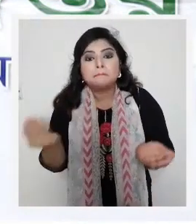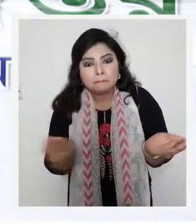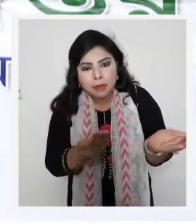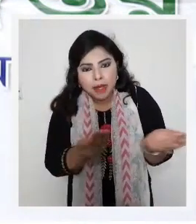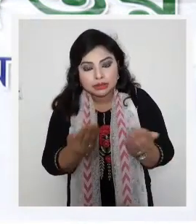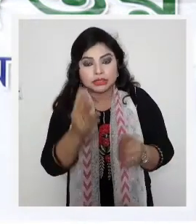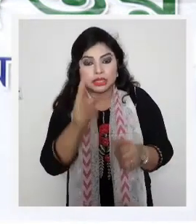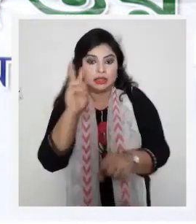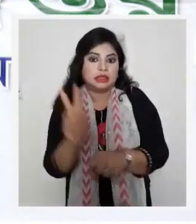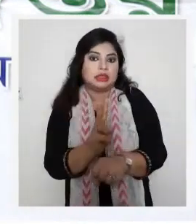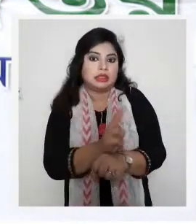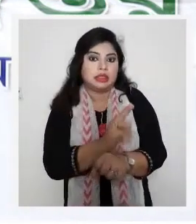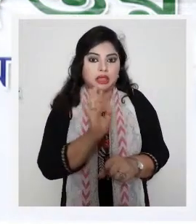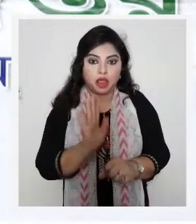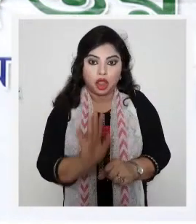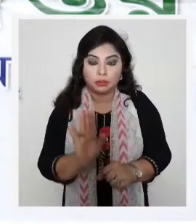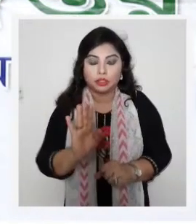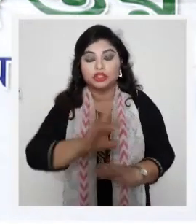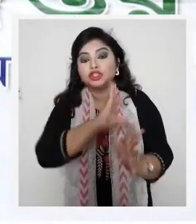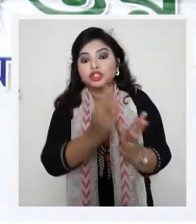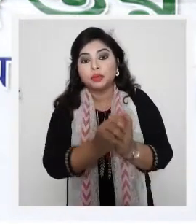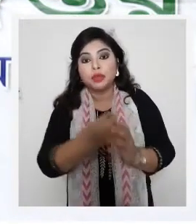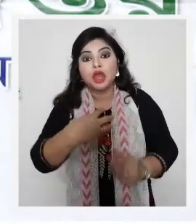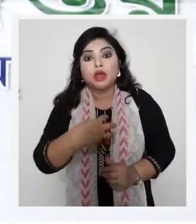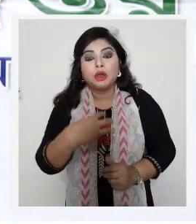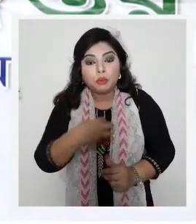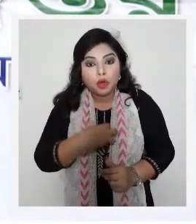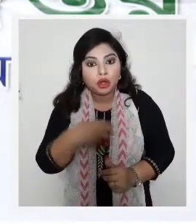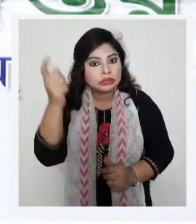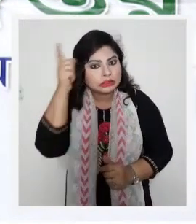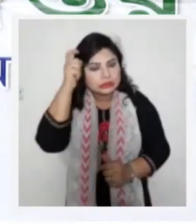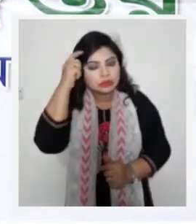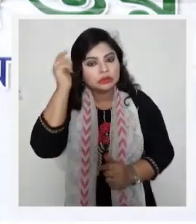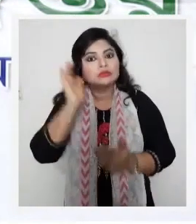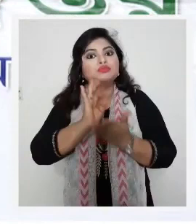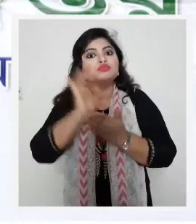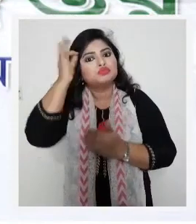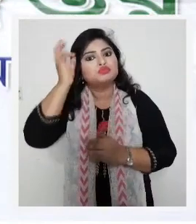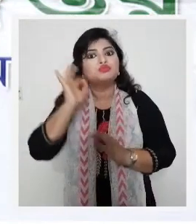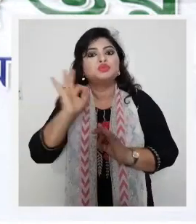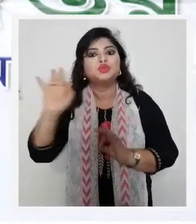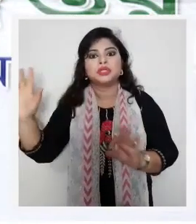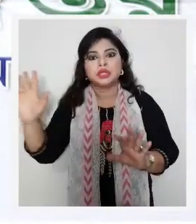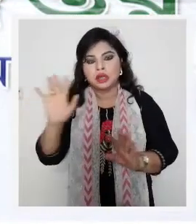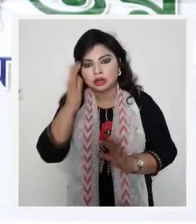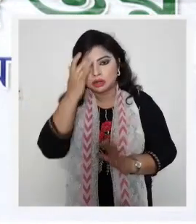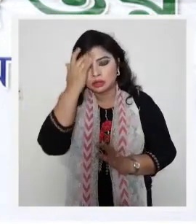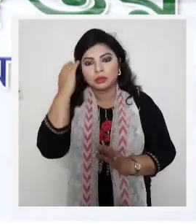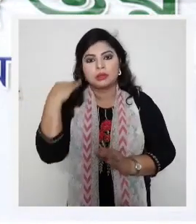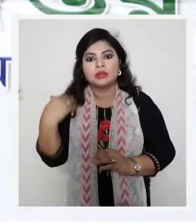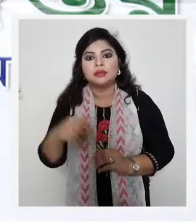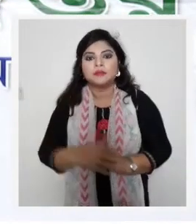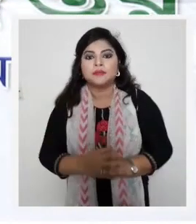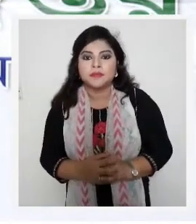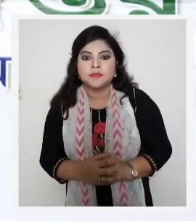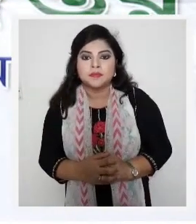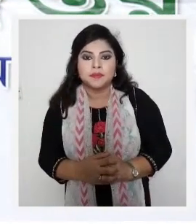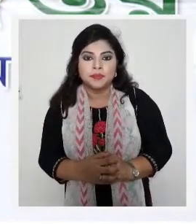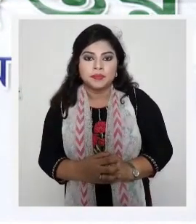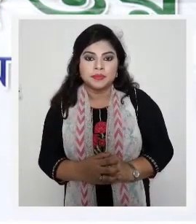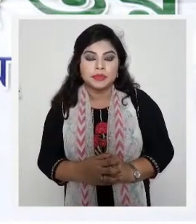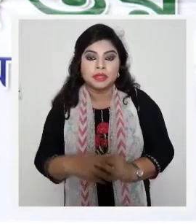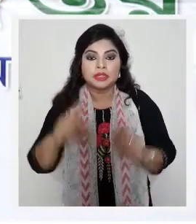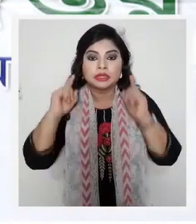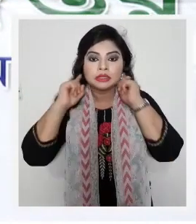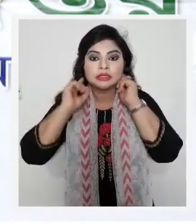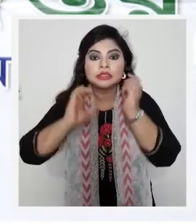যারা স্তনদানকারী মা, তাদের প্রতি বিশেষভাবে যত্ন রাখতে হবে, শিশুদের প্রতি খেয়াল রাখতে হবে এবং সর্বোপরি সকলের মানসিক